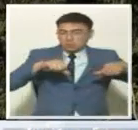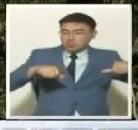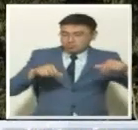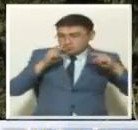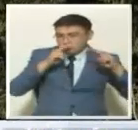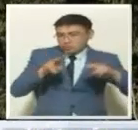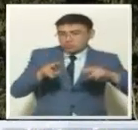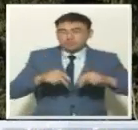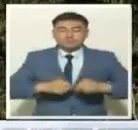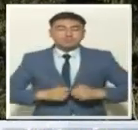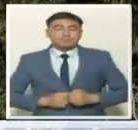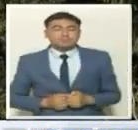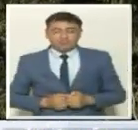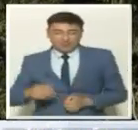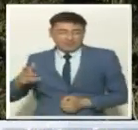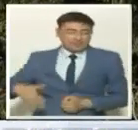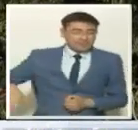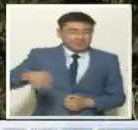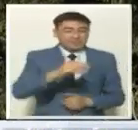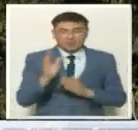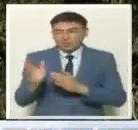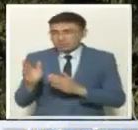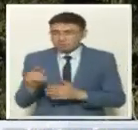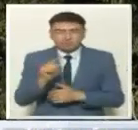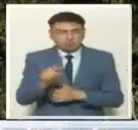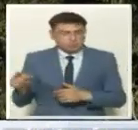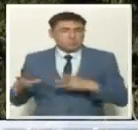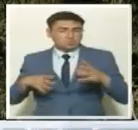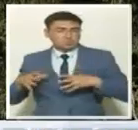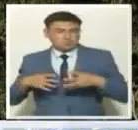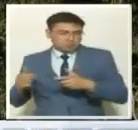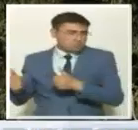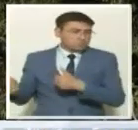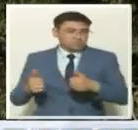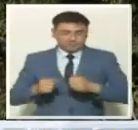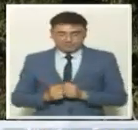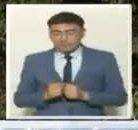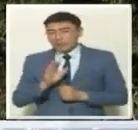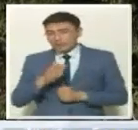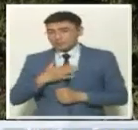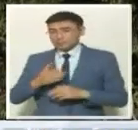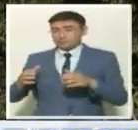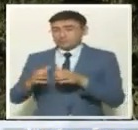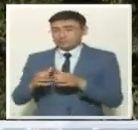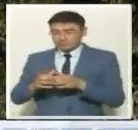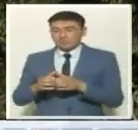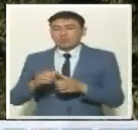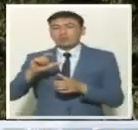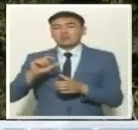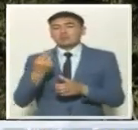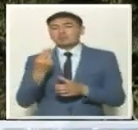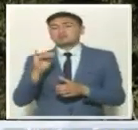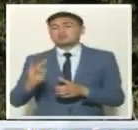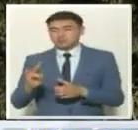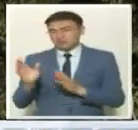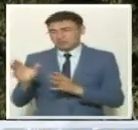все подготовлены. Очень сильное противостояние. Наша команда была объединена с Сеншин Карате,